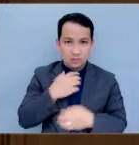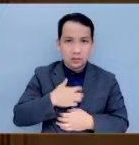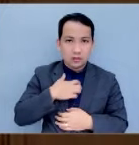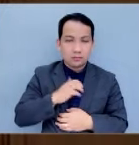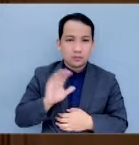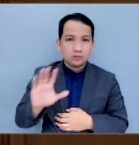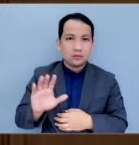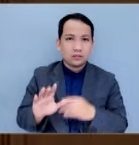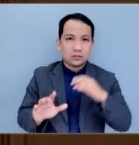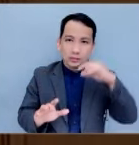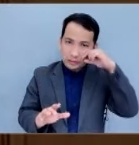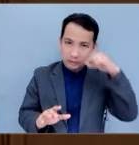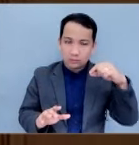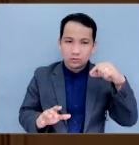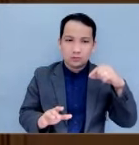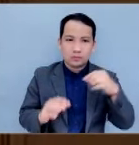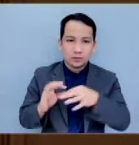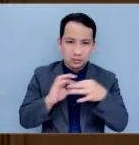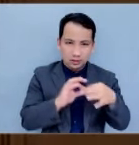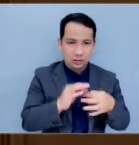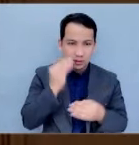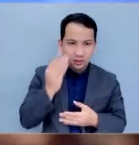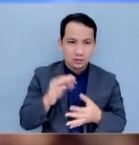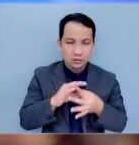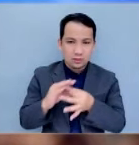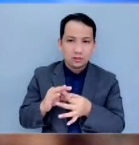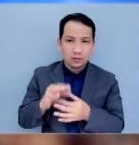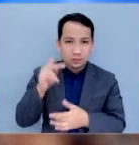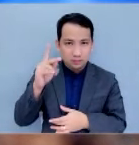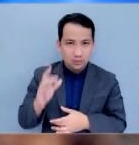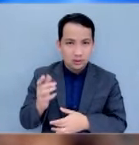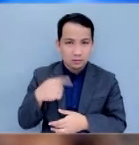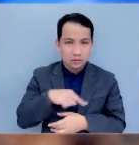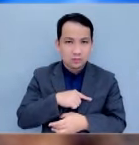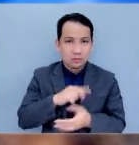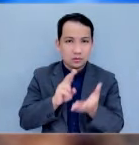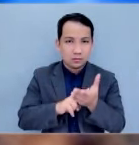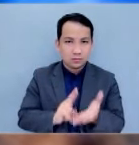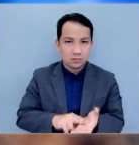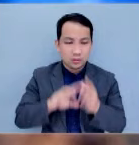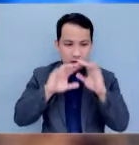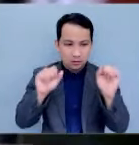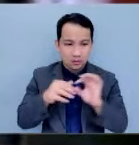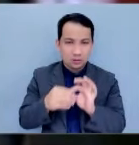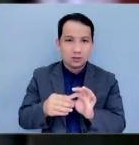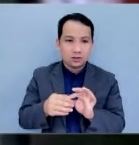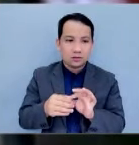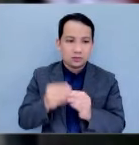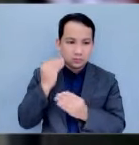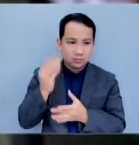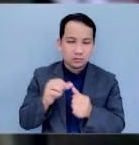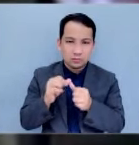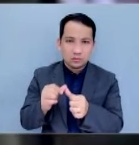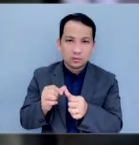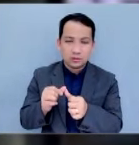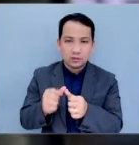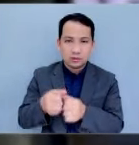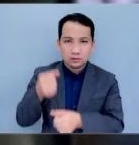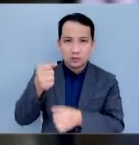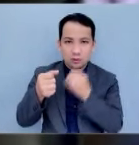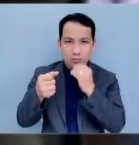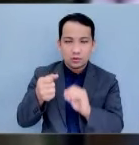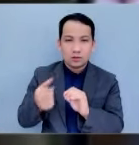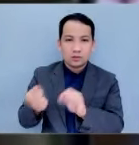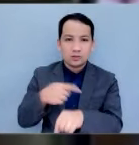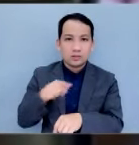Kibuloy. Dawit din ang ilang kasamahan ng pastor. Pinirma na ni Rebulla ang Precautionary Hold Departure Order laban kay